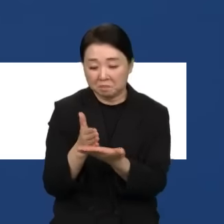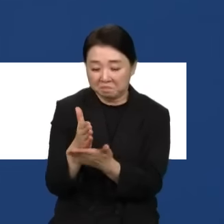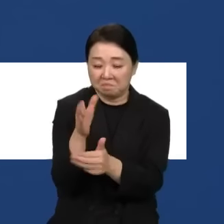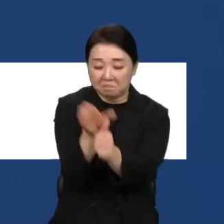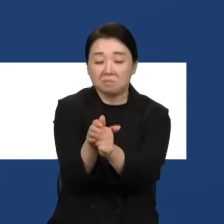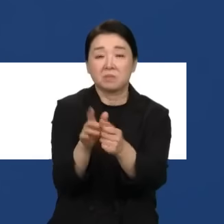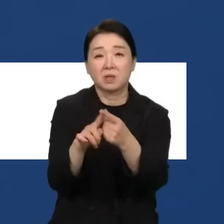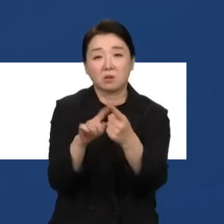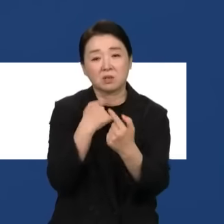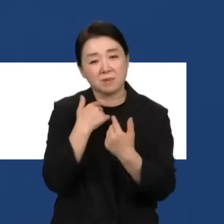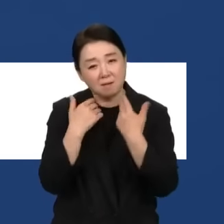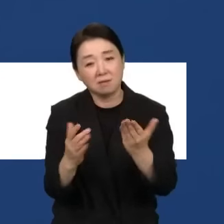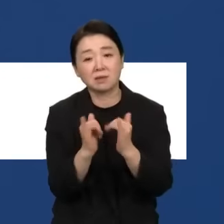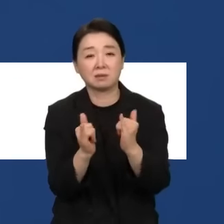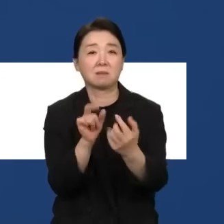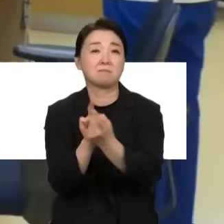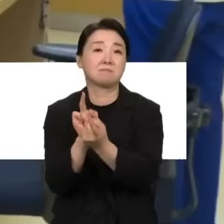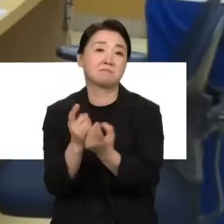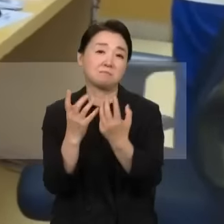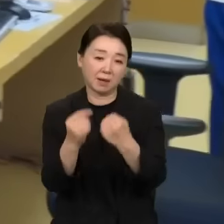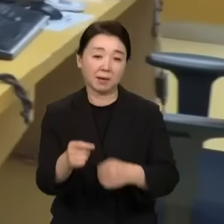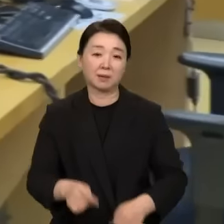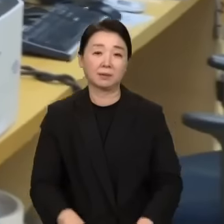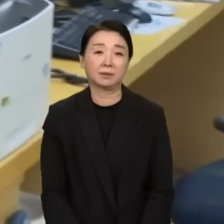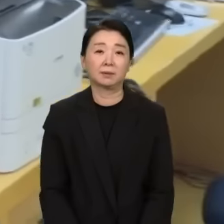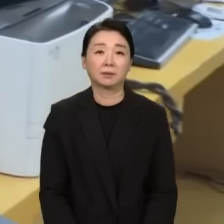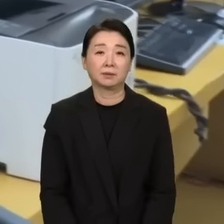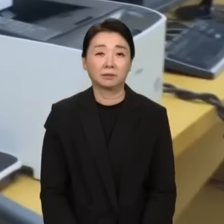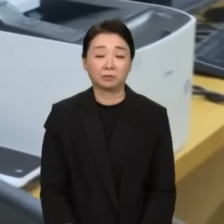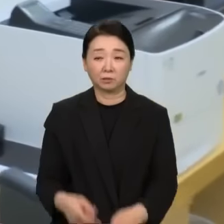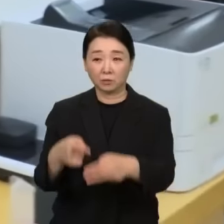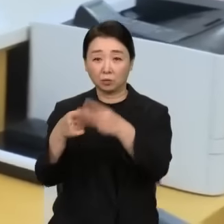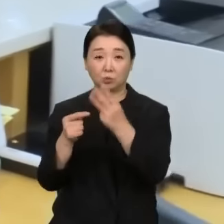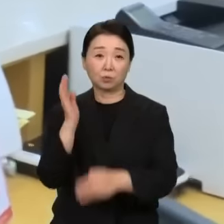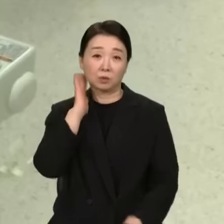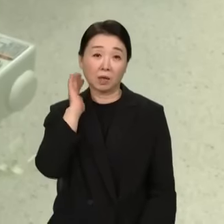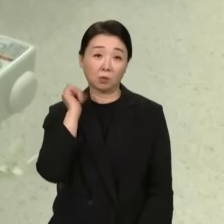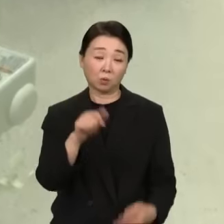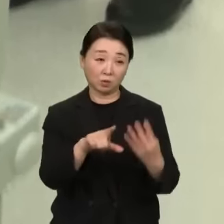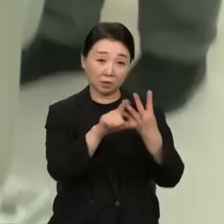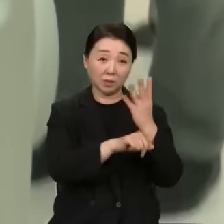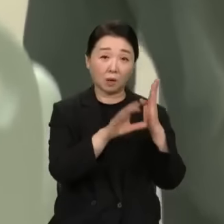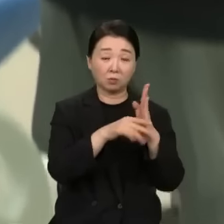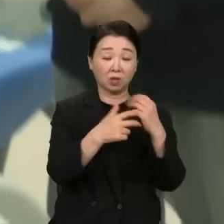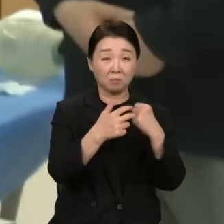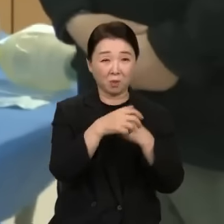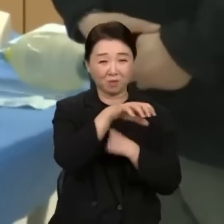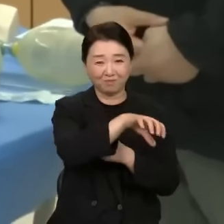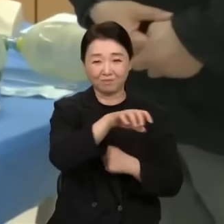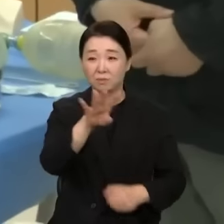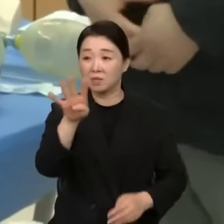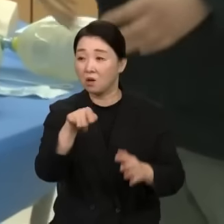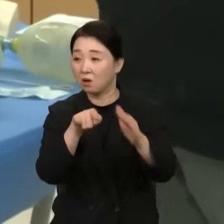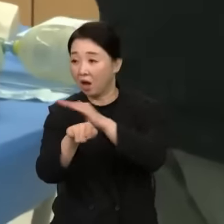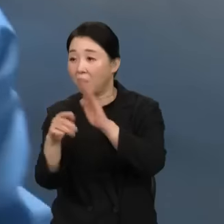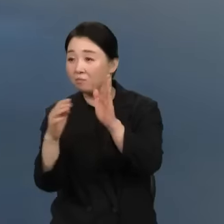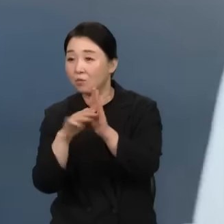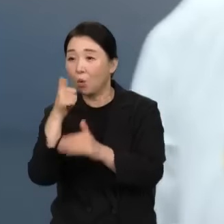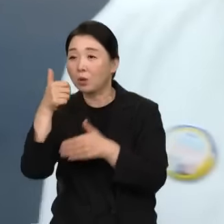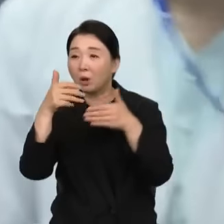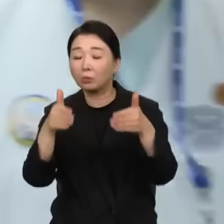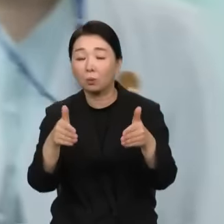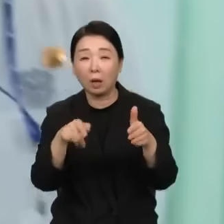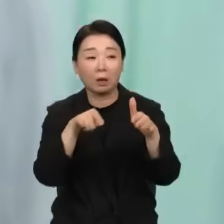정말 헌신하는 분들을 많이습니다 통은 지난 4월 병원 네곳을 찾은 이후 5개월 가까이